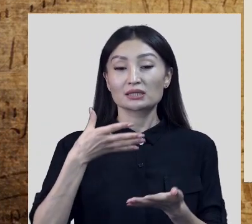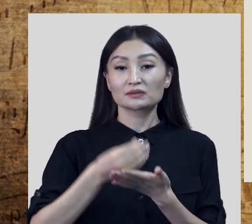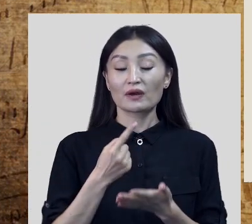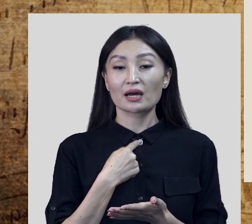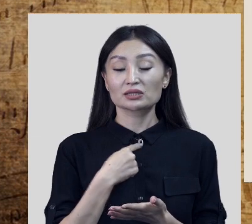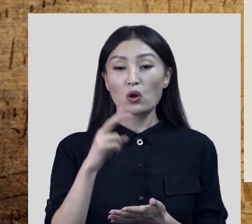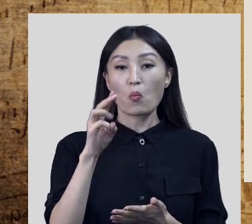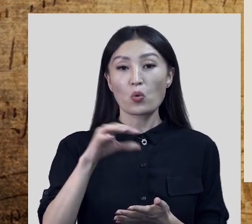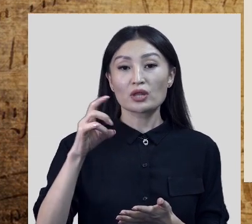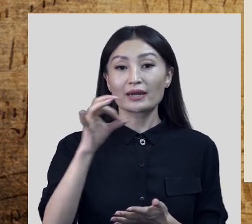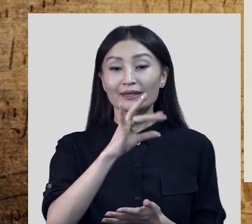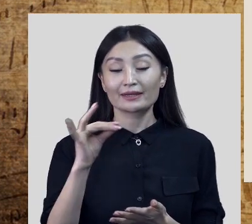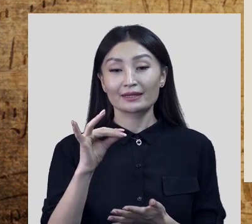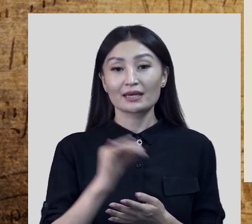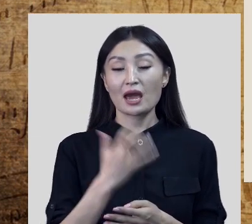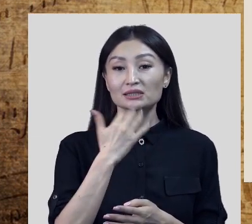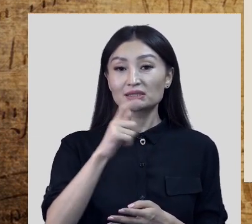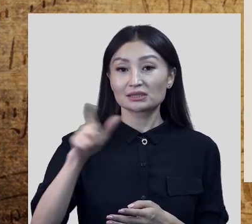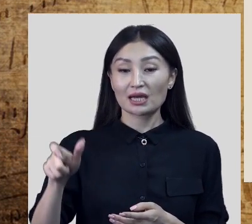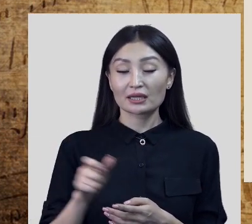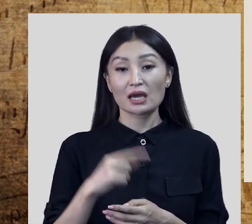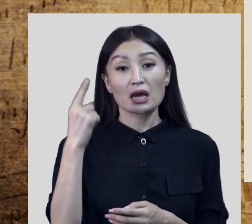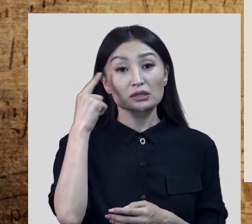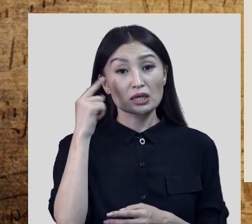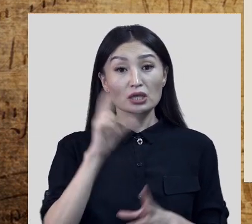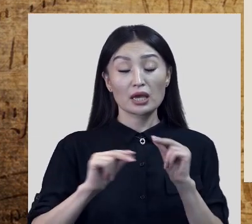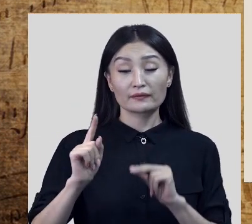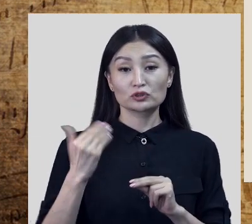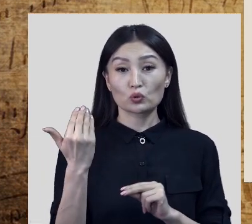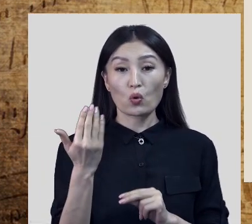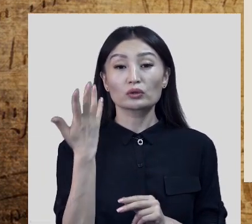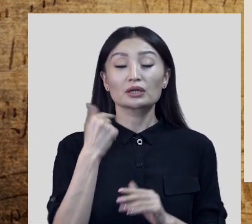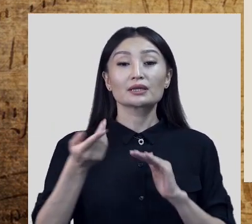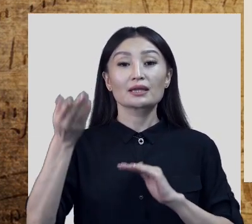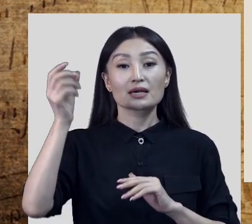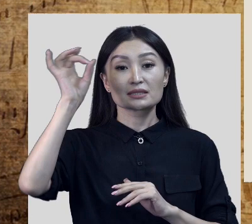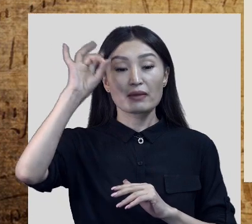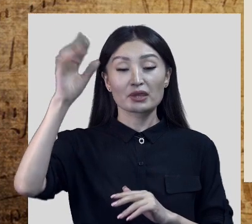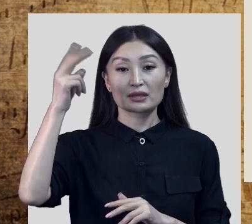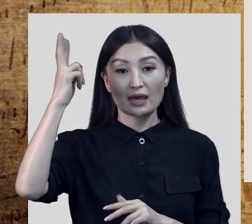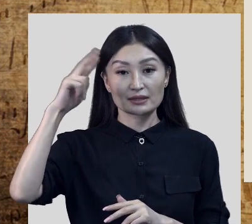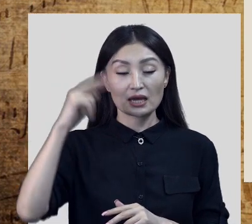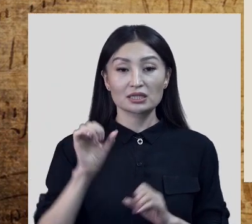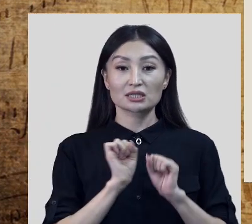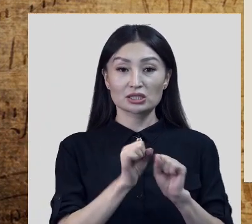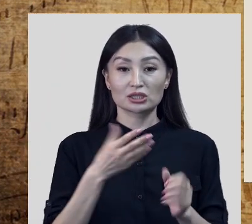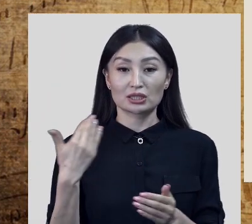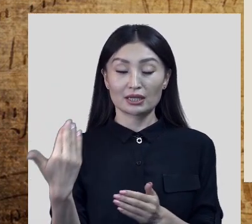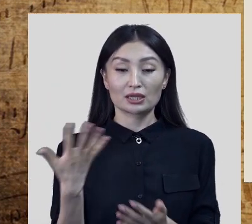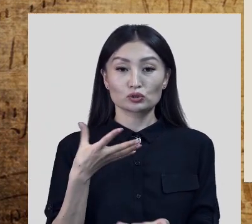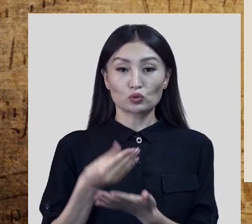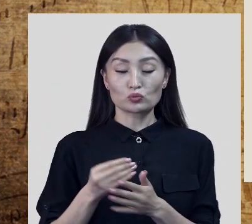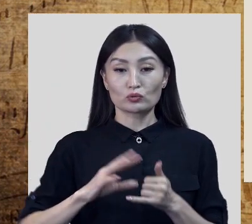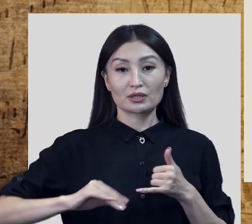монархические круги буржуазии крестьяне надеявшийся что он как когда-то его знаменитой дядя защитит их собственность на